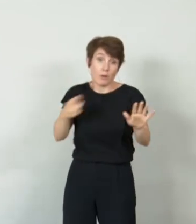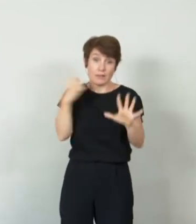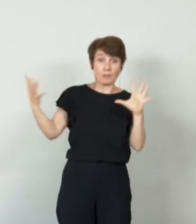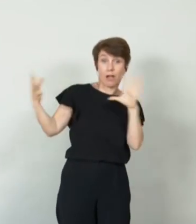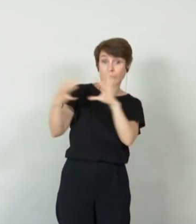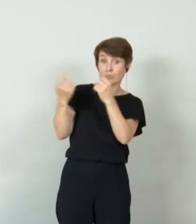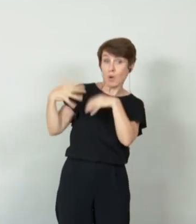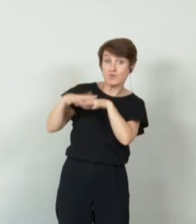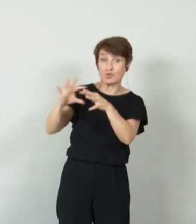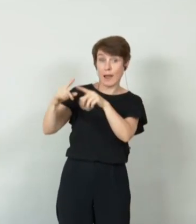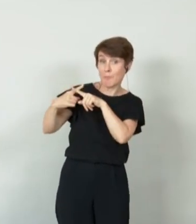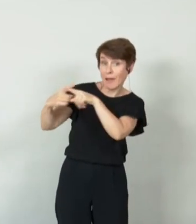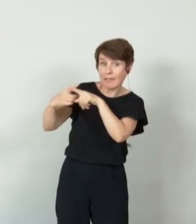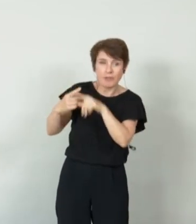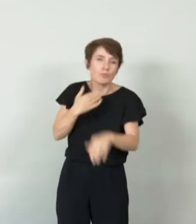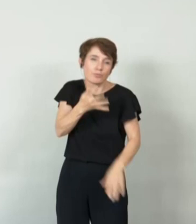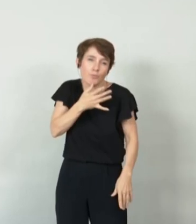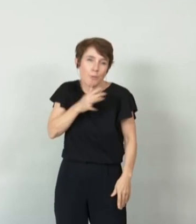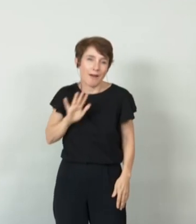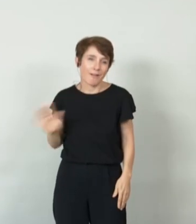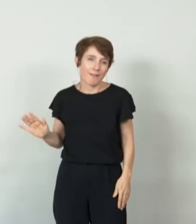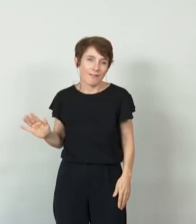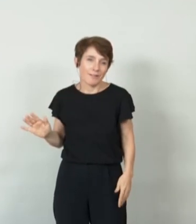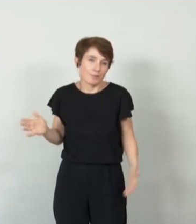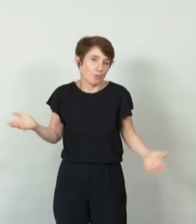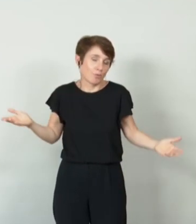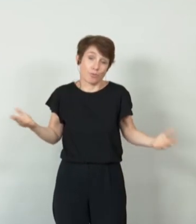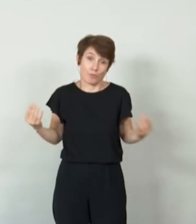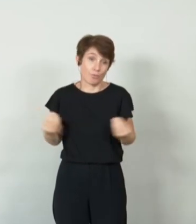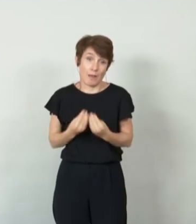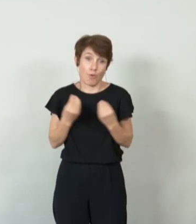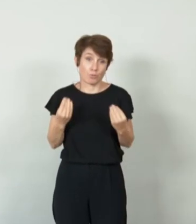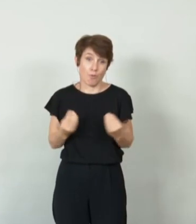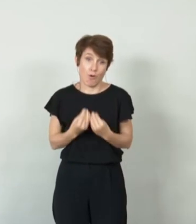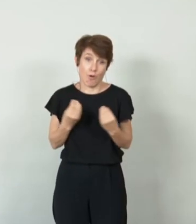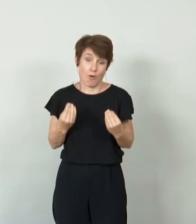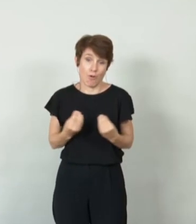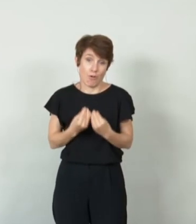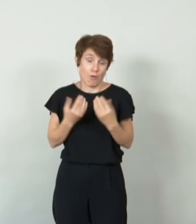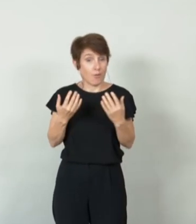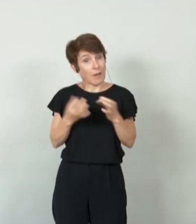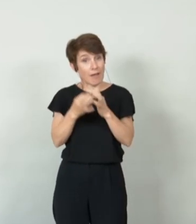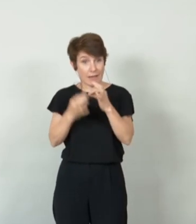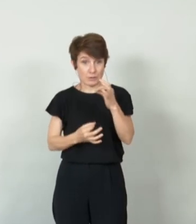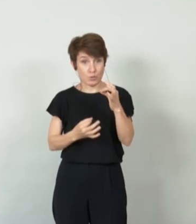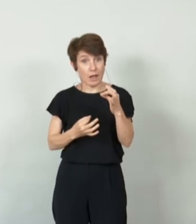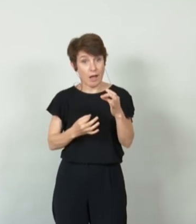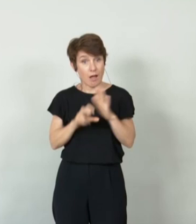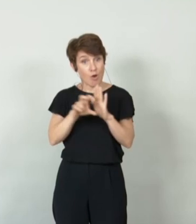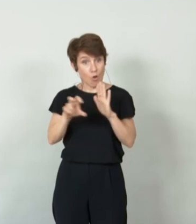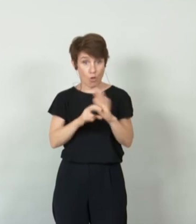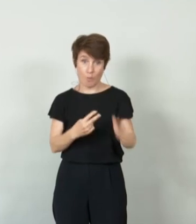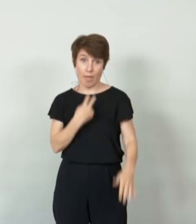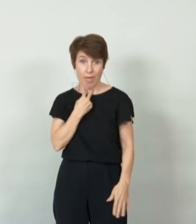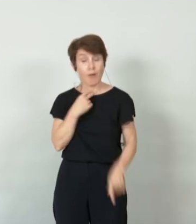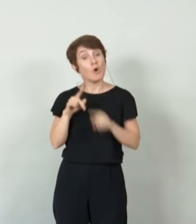des solutions des solutions de ce type et là je pense que c'est malheureusement malheureusement 13 handicapant pour Grenoble et pour la métropole